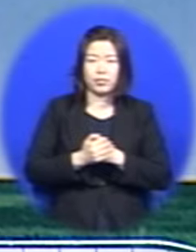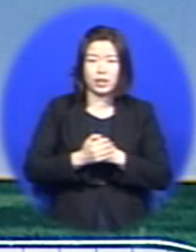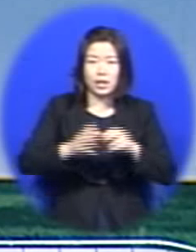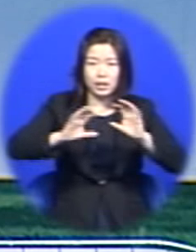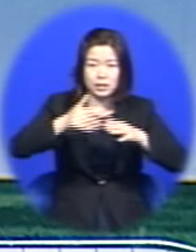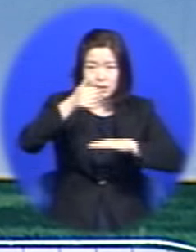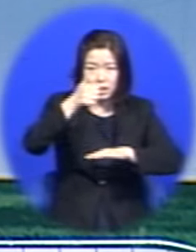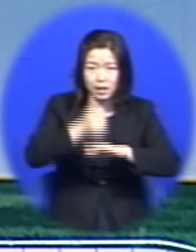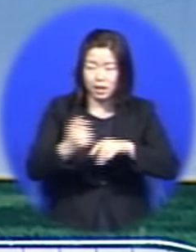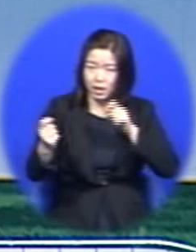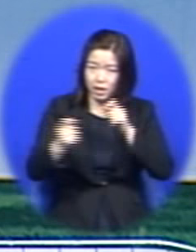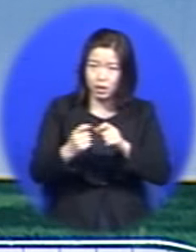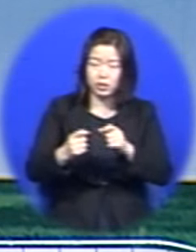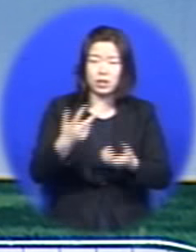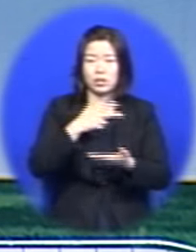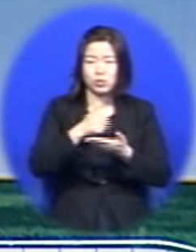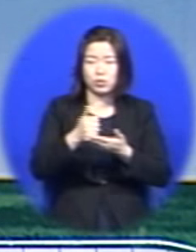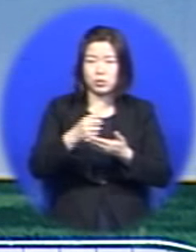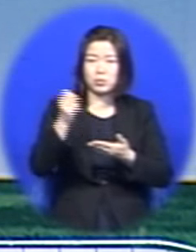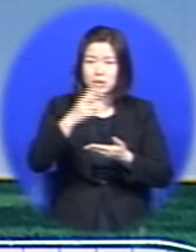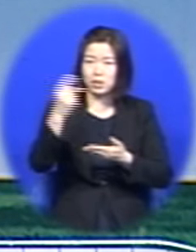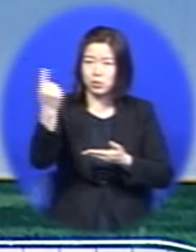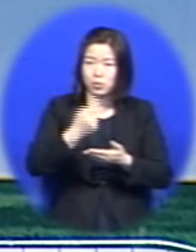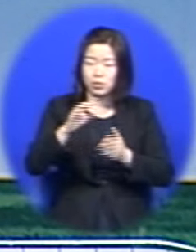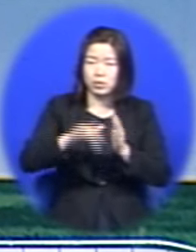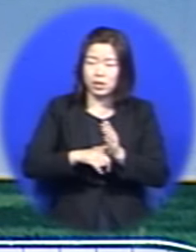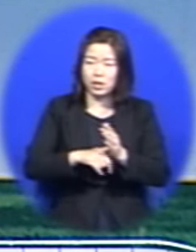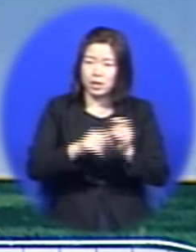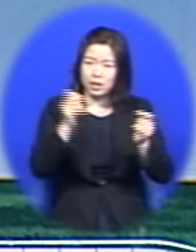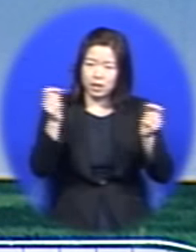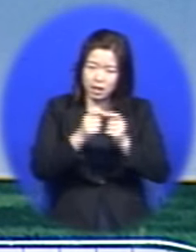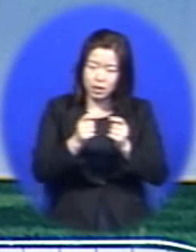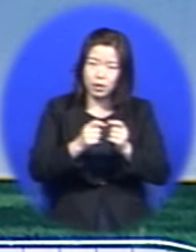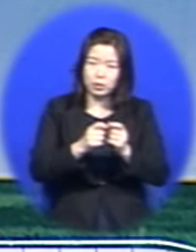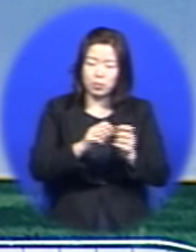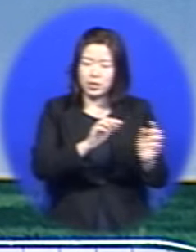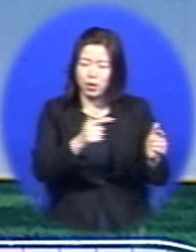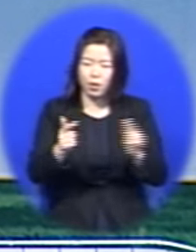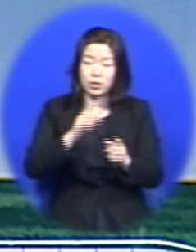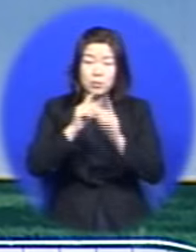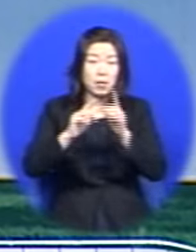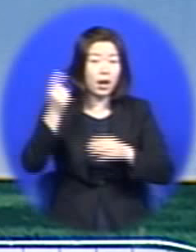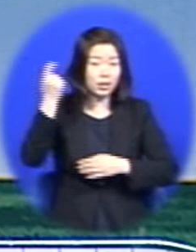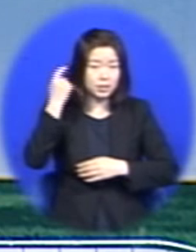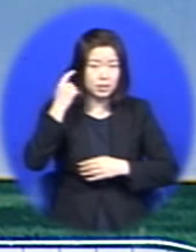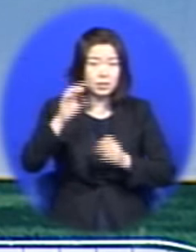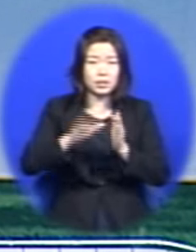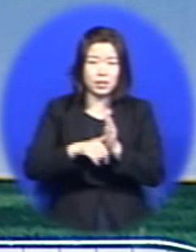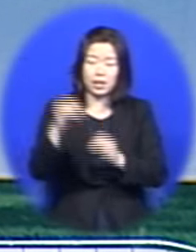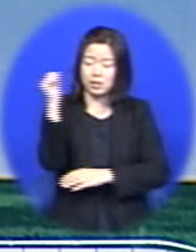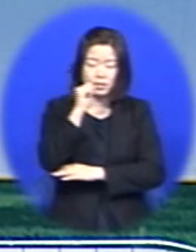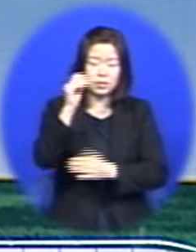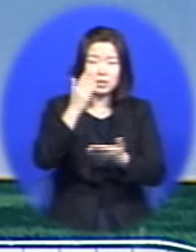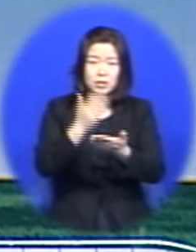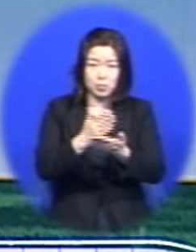종말이 가까웠다, 주님의 재림의 때가 가까웠다는 이런저런 이야기를 들으실 때 여러분 흔들리지